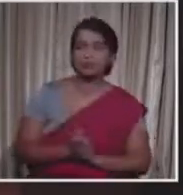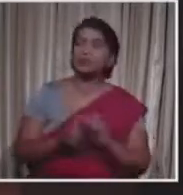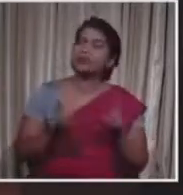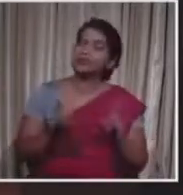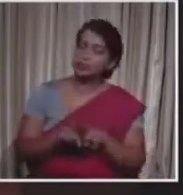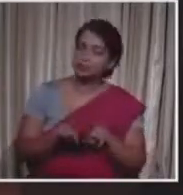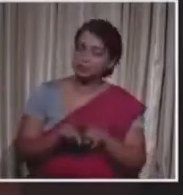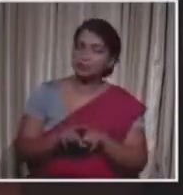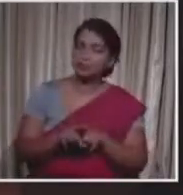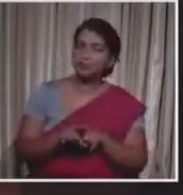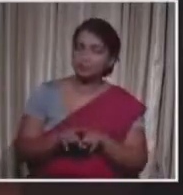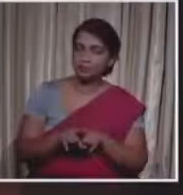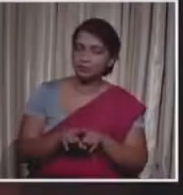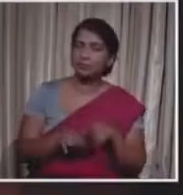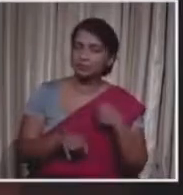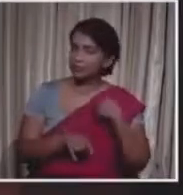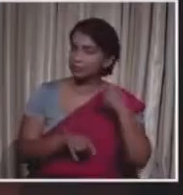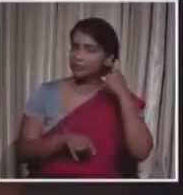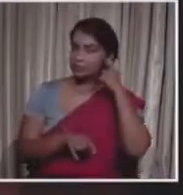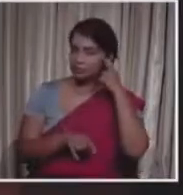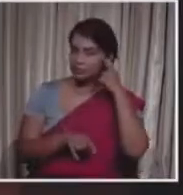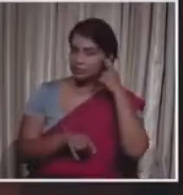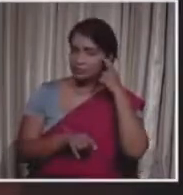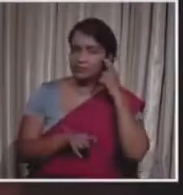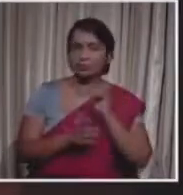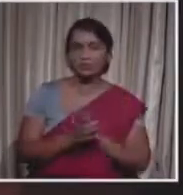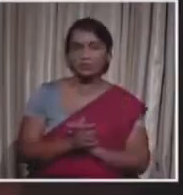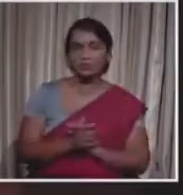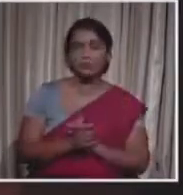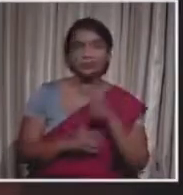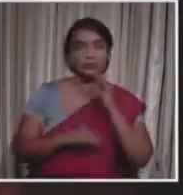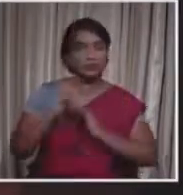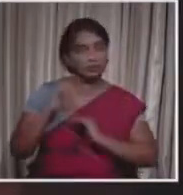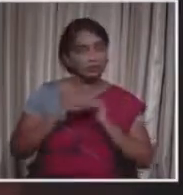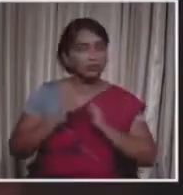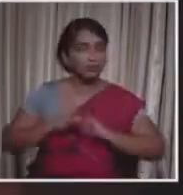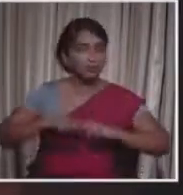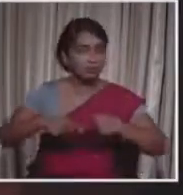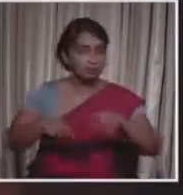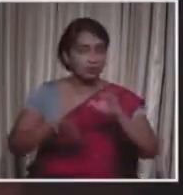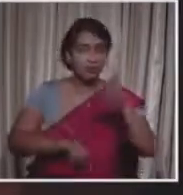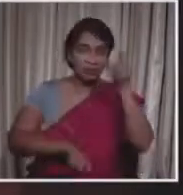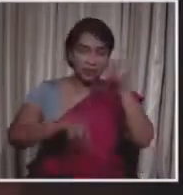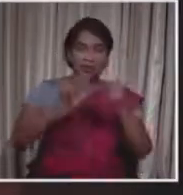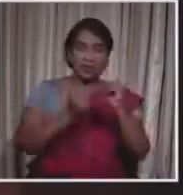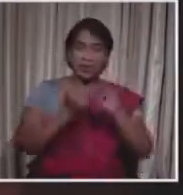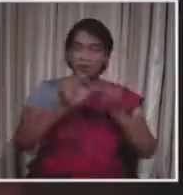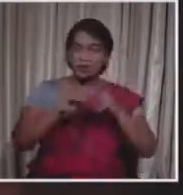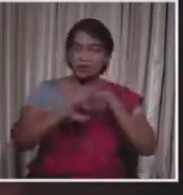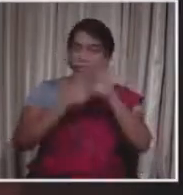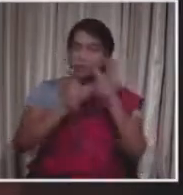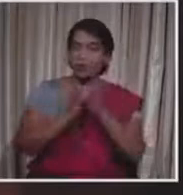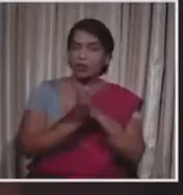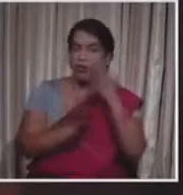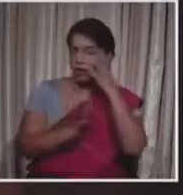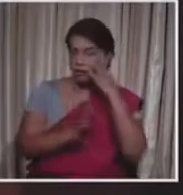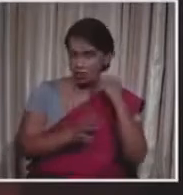වගේම මං හිතන්නේ මේ ක්‍රියාවලිය ක්‍රියාත්මක කරපු නිලධාරීන් බොහෝ දෙනෙකුට අමතක